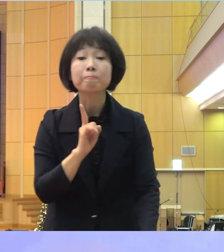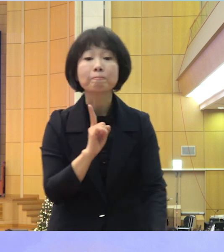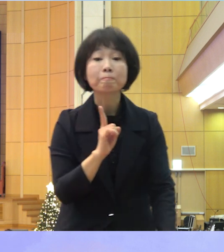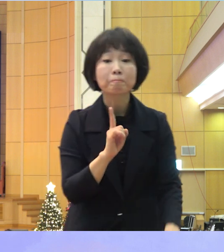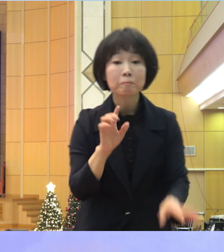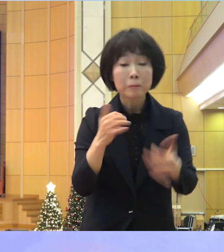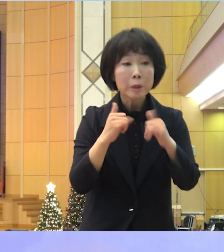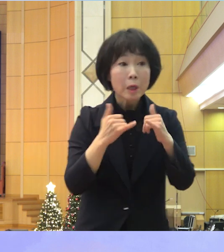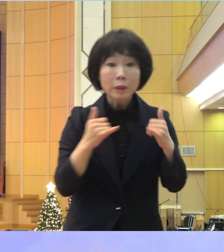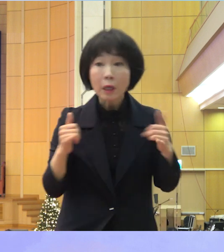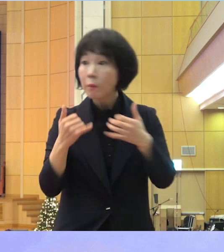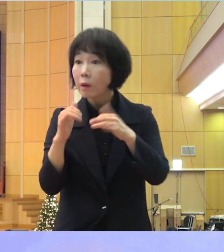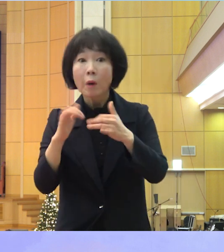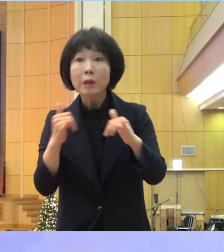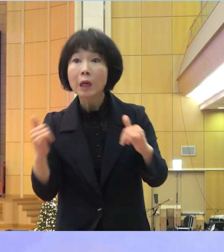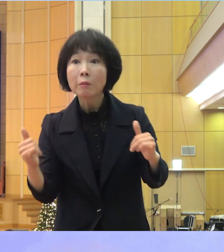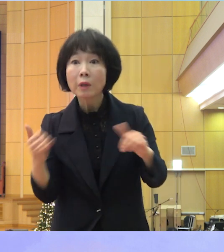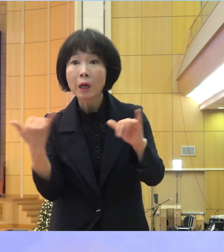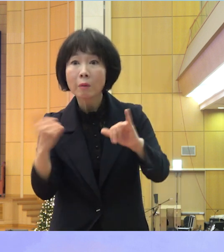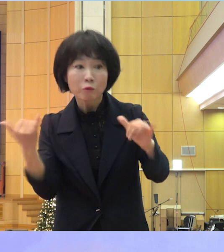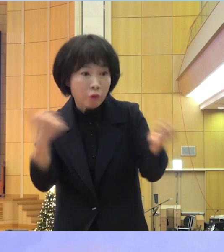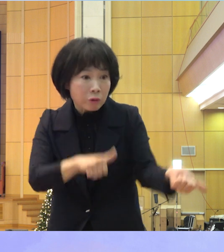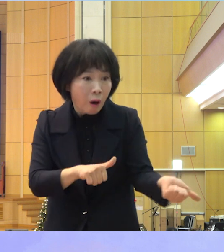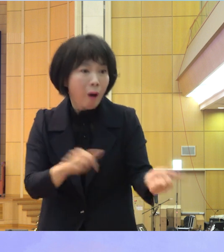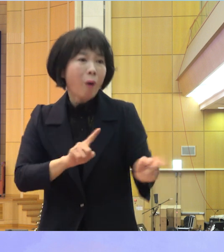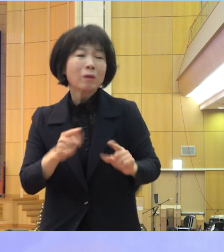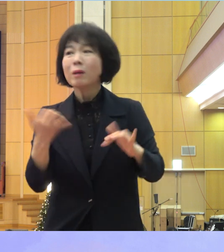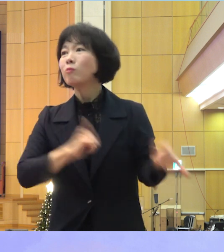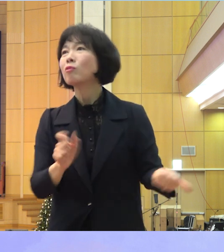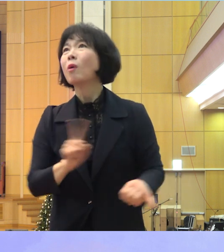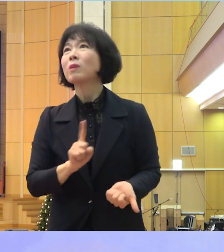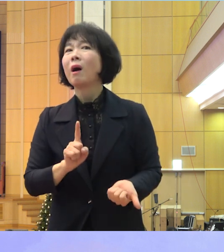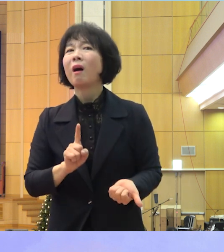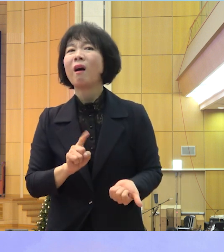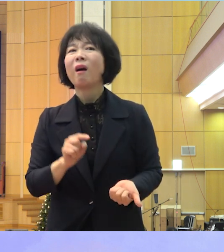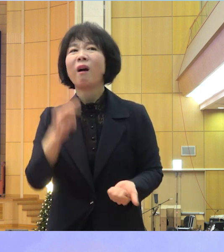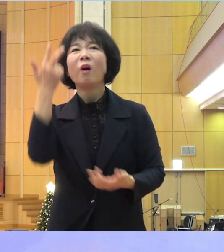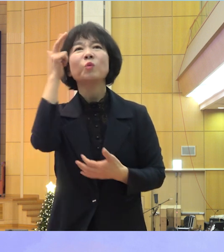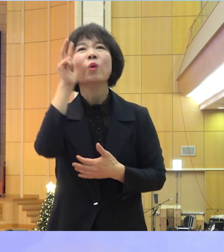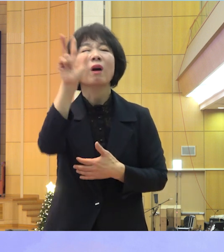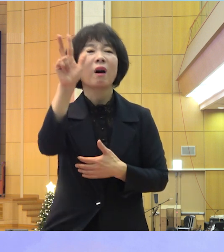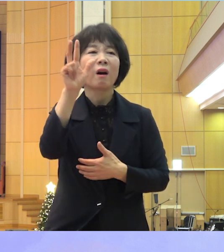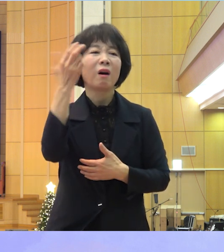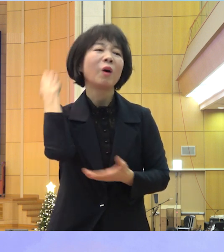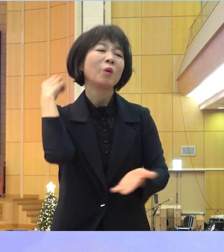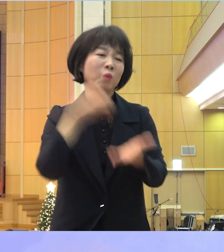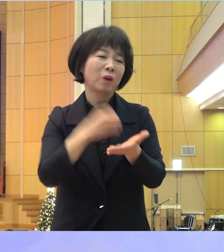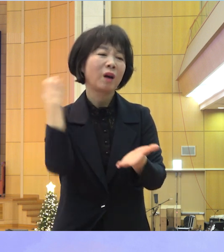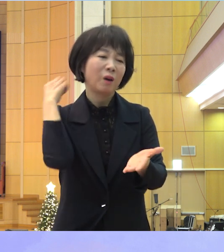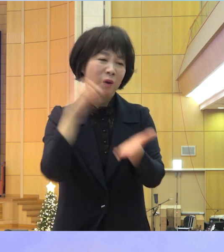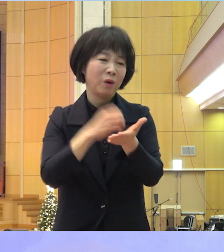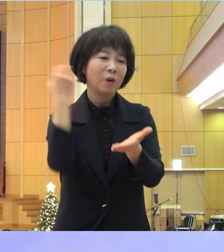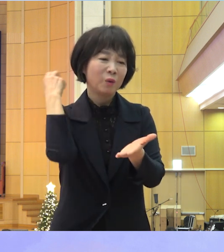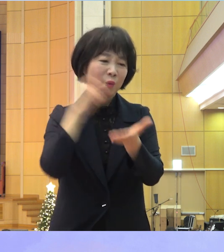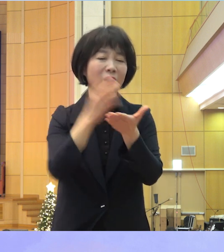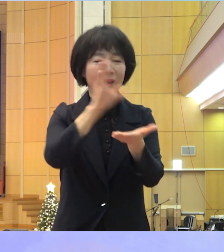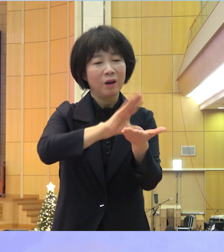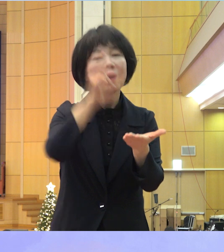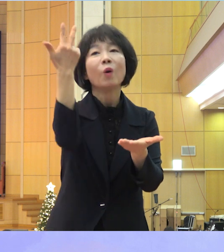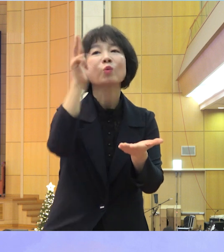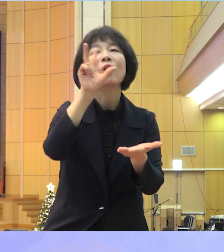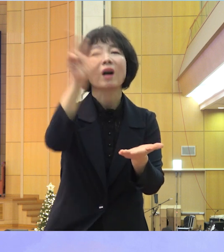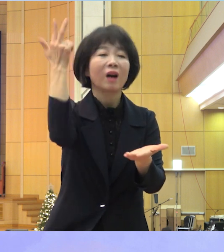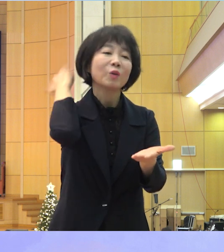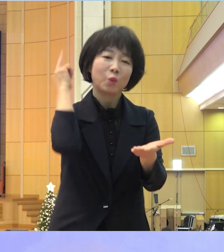사람이 죽었을 때 돌아가셨다라고 말하는 거예요. 예? 빙 돌아갔다는 게 아니라 흙에서